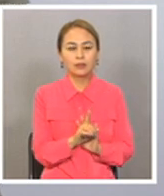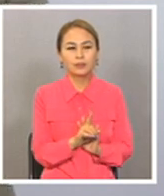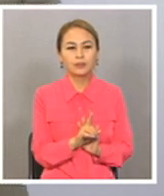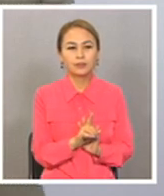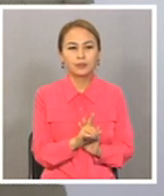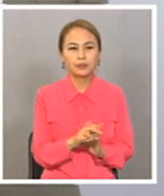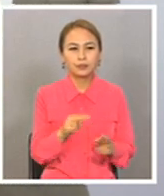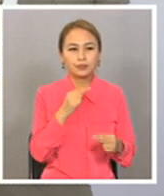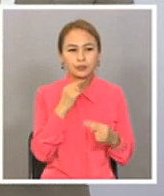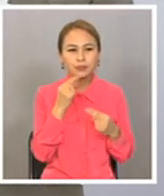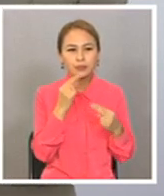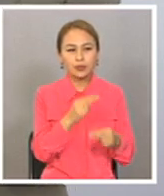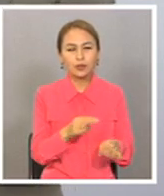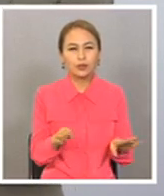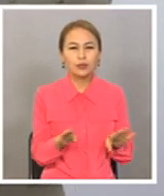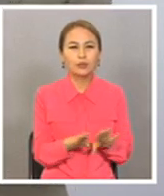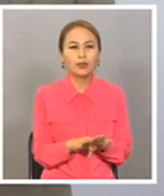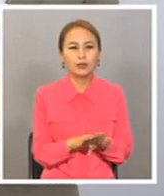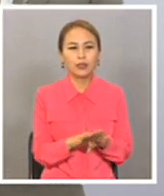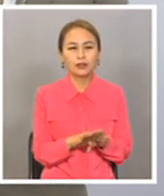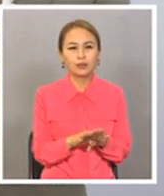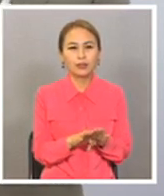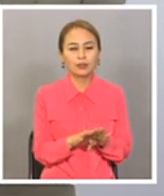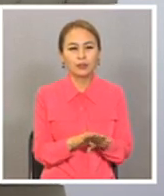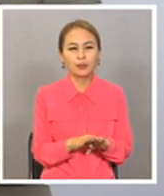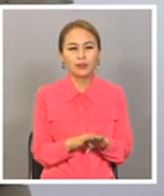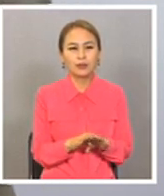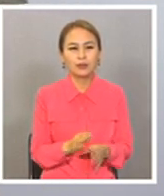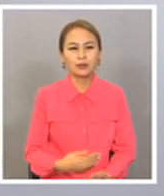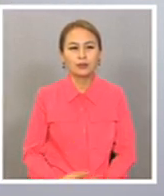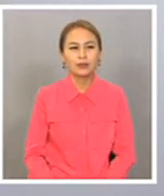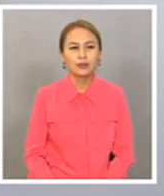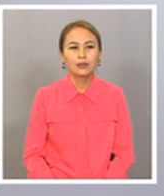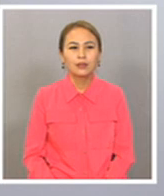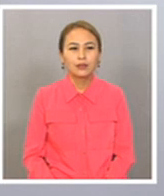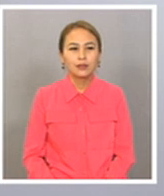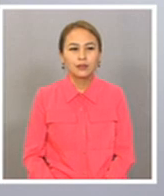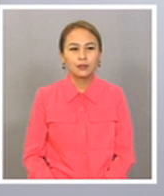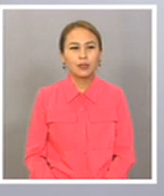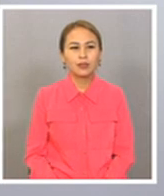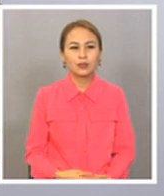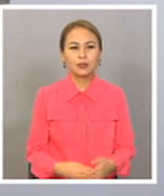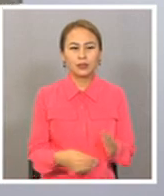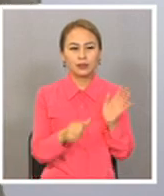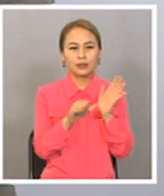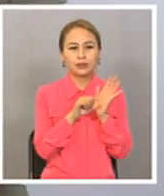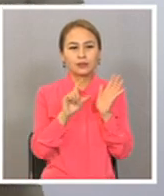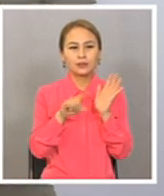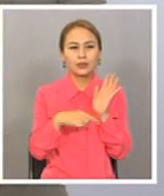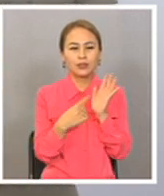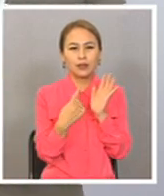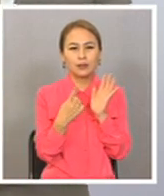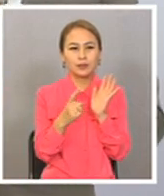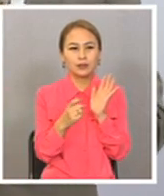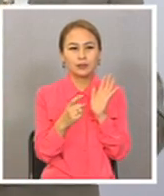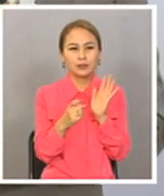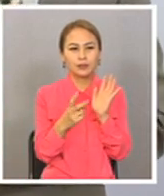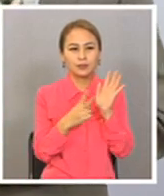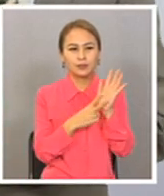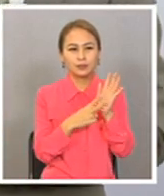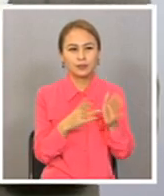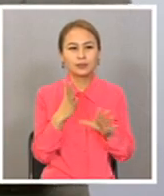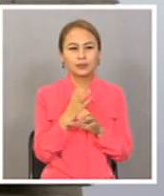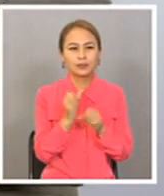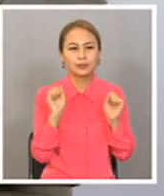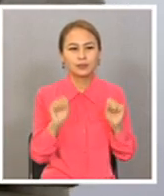назар аударуымыз керек. Себеп ол қысқаруы мүмкін. Айталық біздің жағдайда 10 мен 8-ді 2-ге қысқартуға